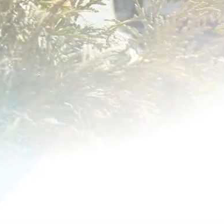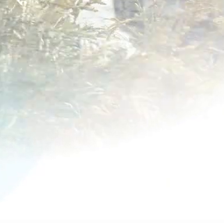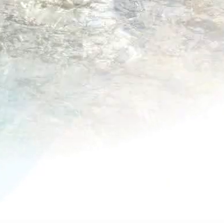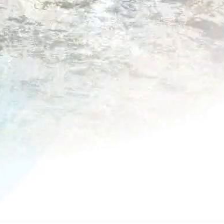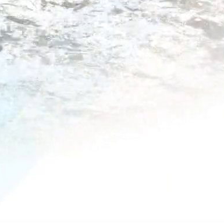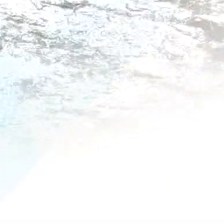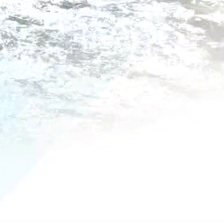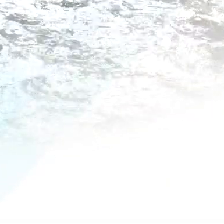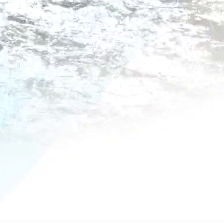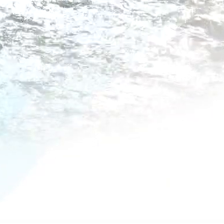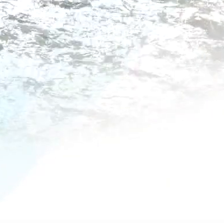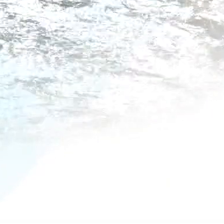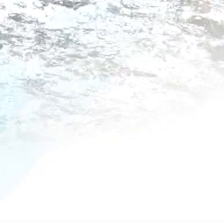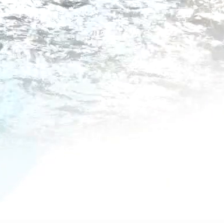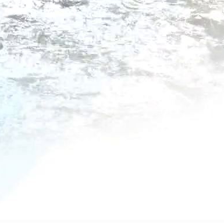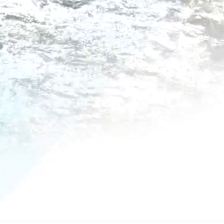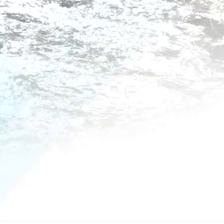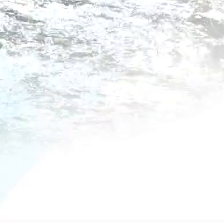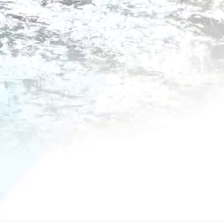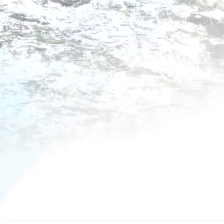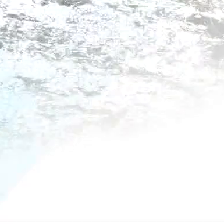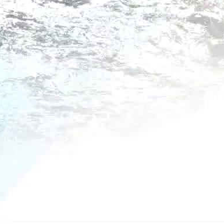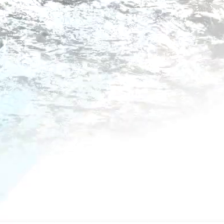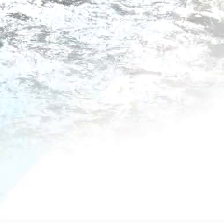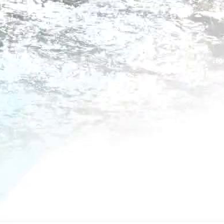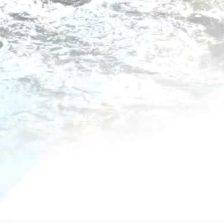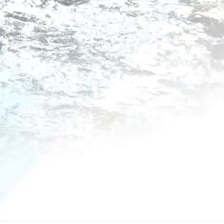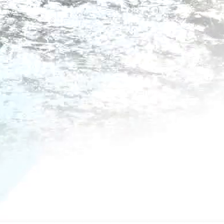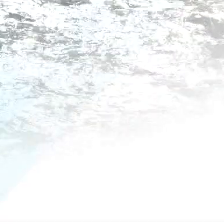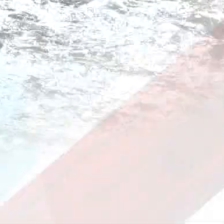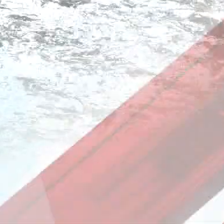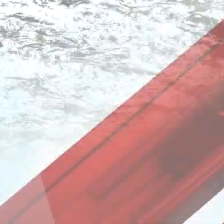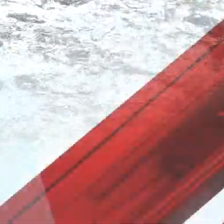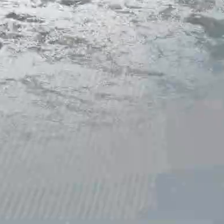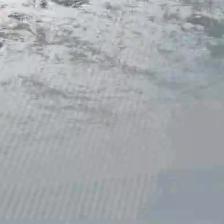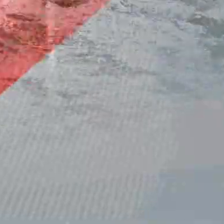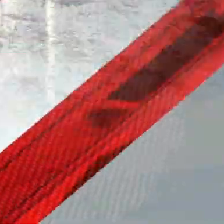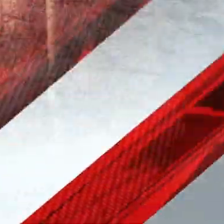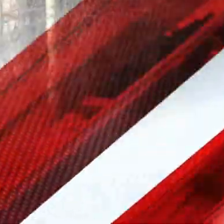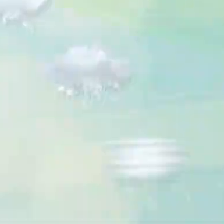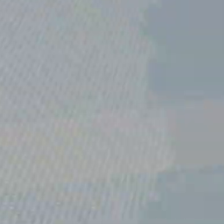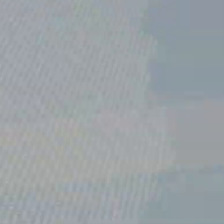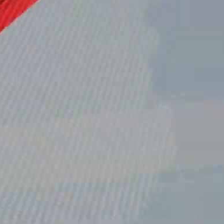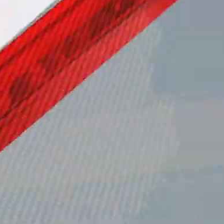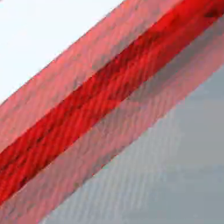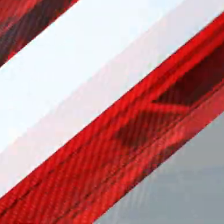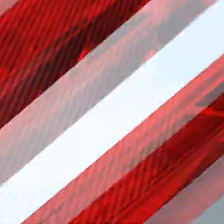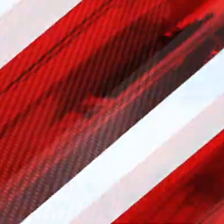і Трафіма. У каталікоў дзень анёла адзначаць Сцяпан, Кірыла, Марк і Віктар.